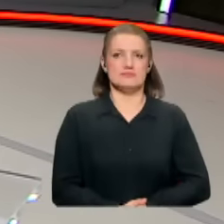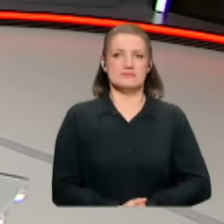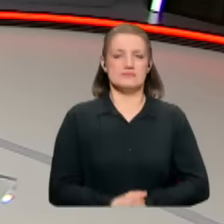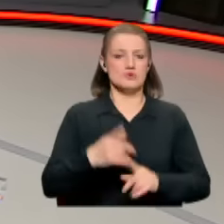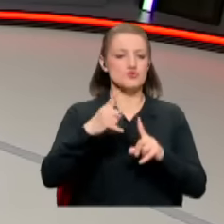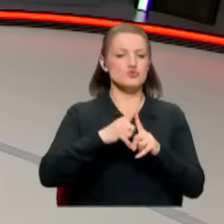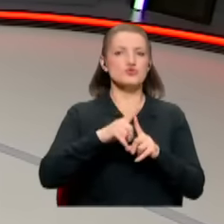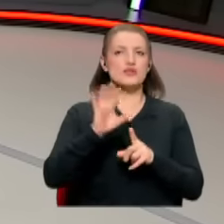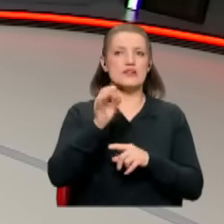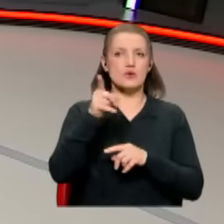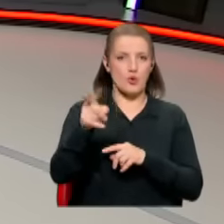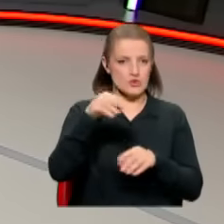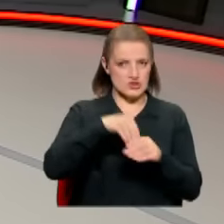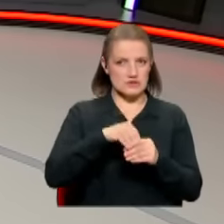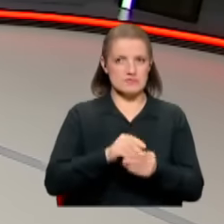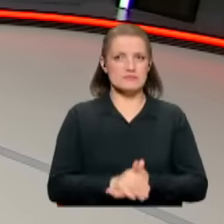Turgut Altınok için.